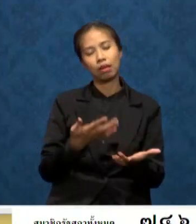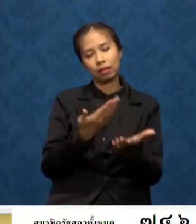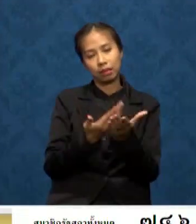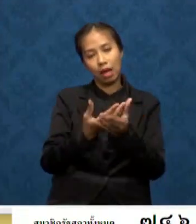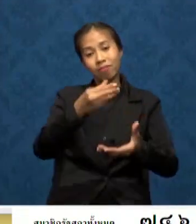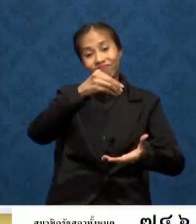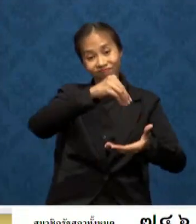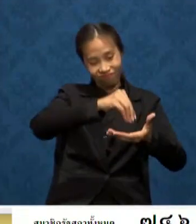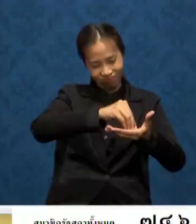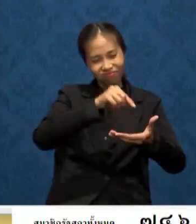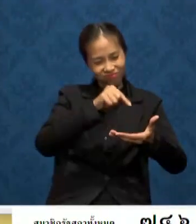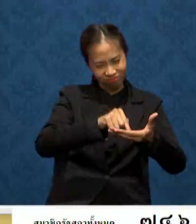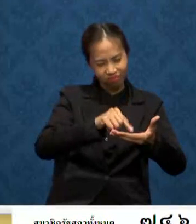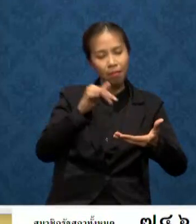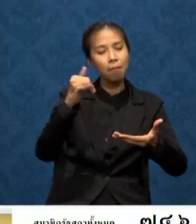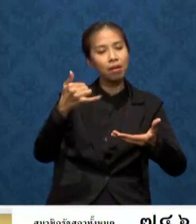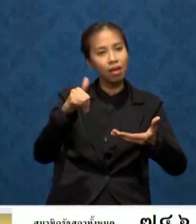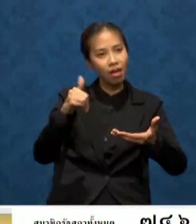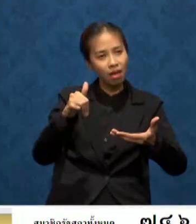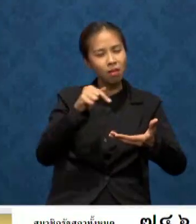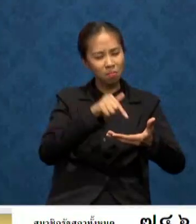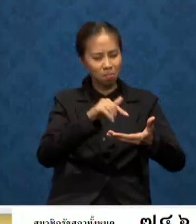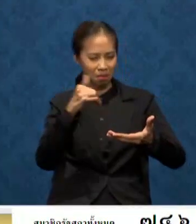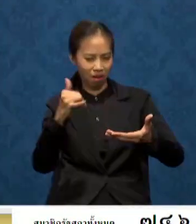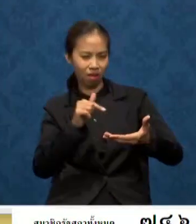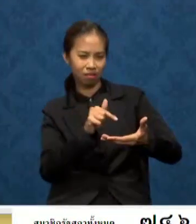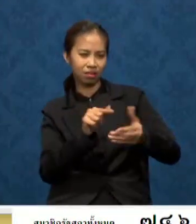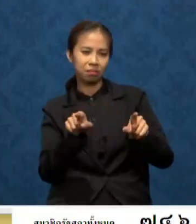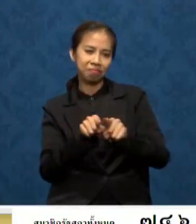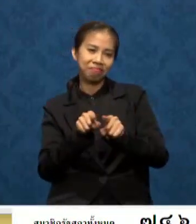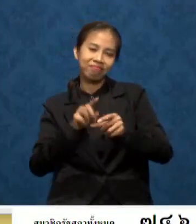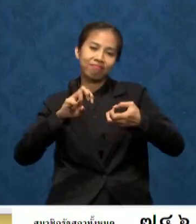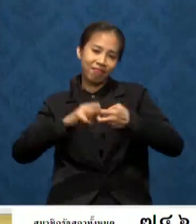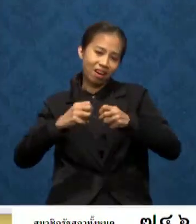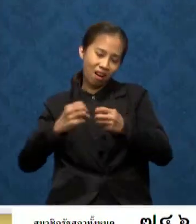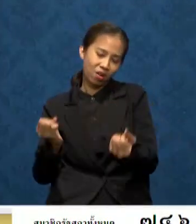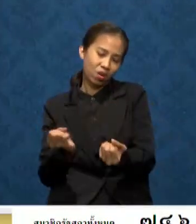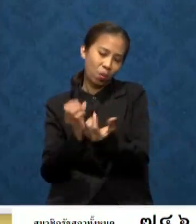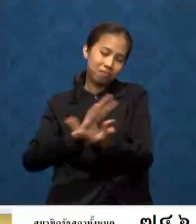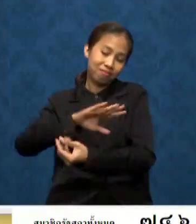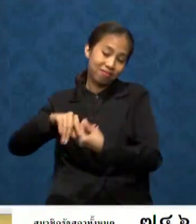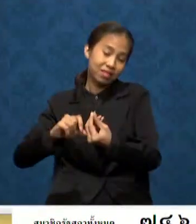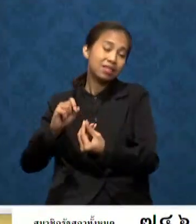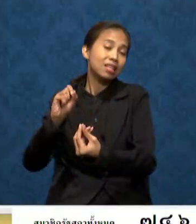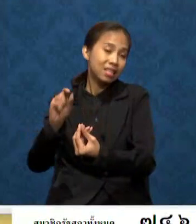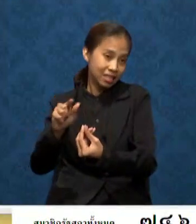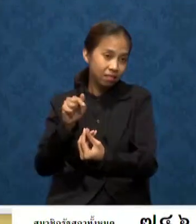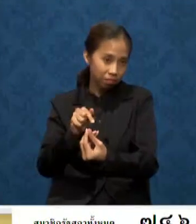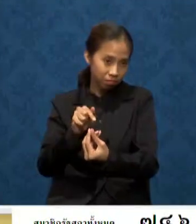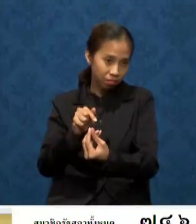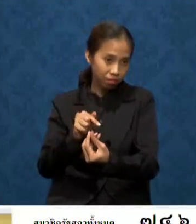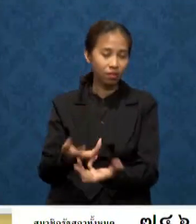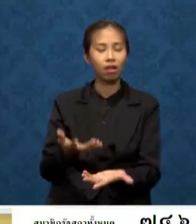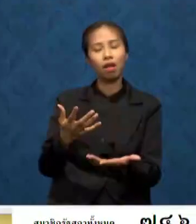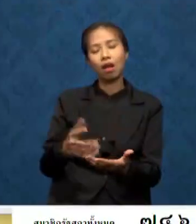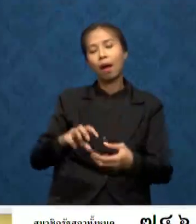ความสุ่มเสี่ยงที่จะก่อให้เกิดความเสียหายต่อระบบเศรษฐกิจและต่อการรักษาวินัยทาง